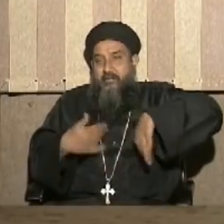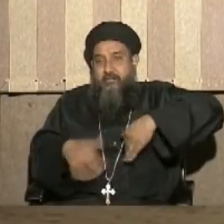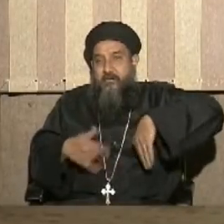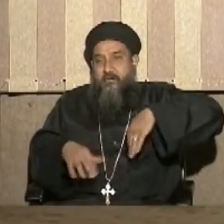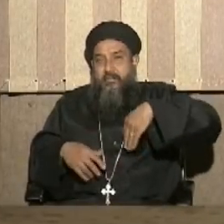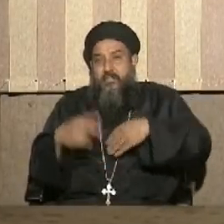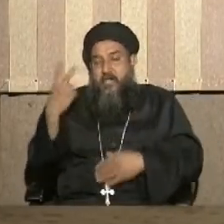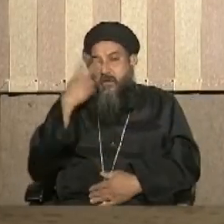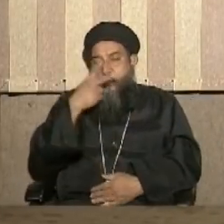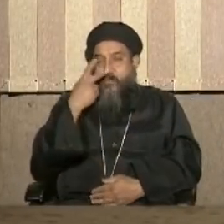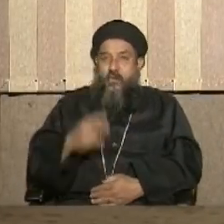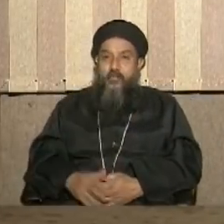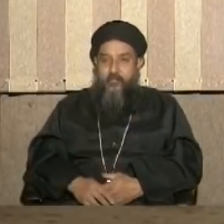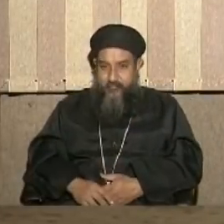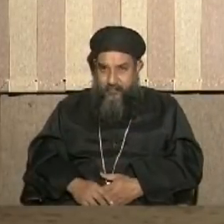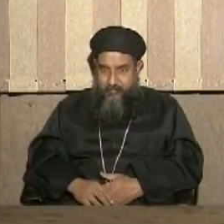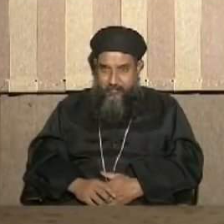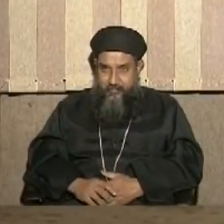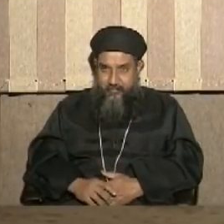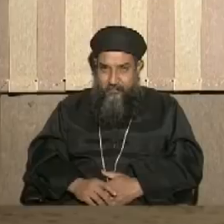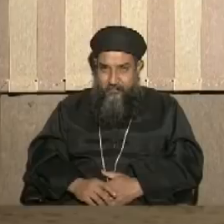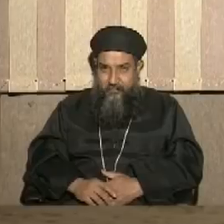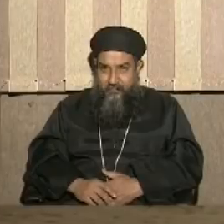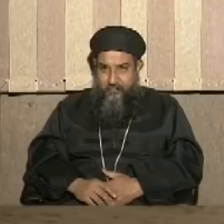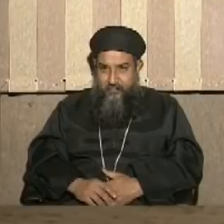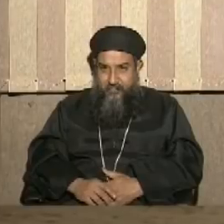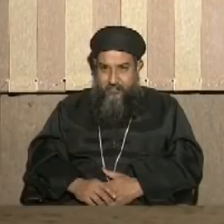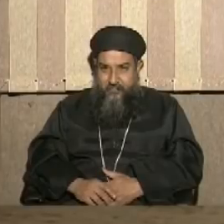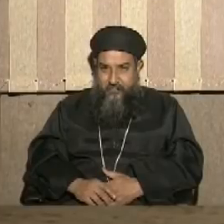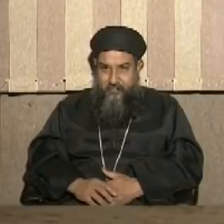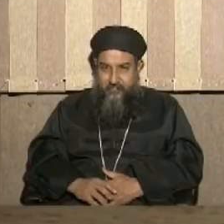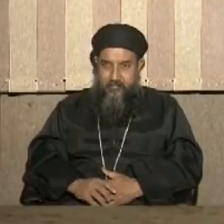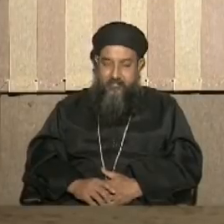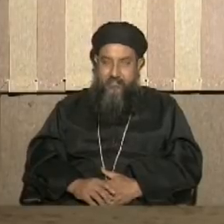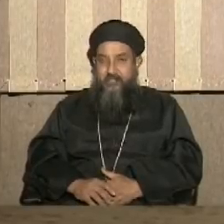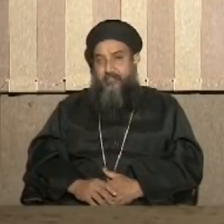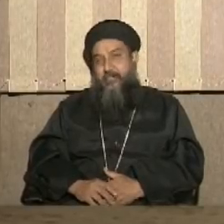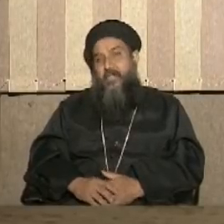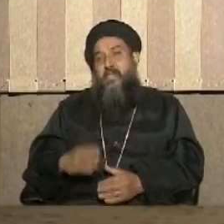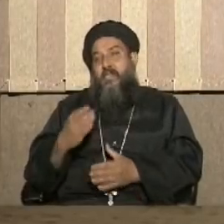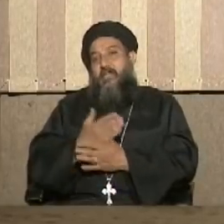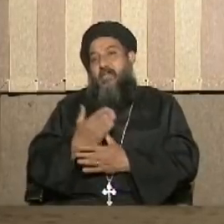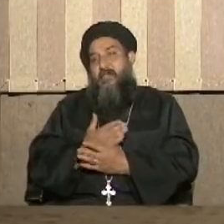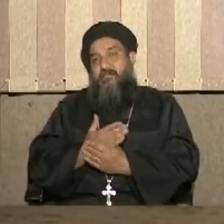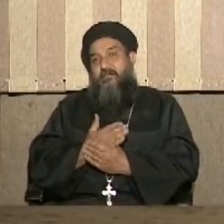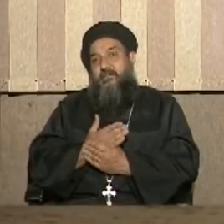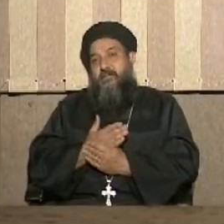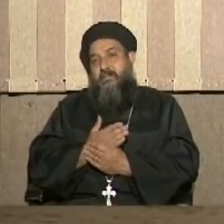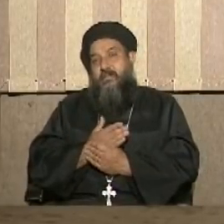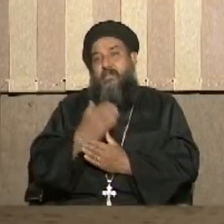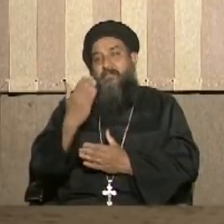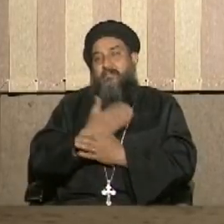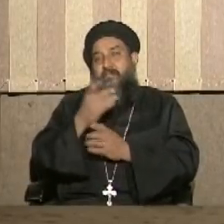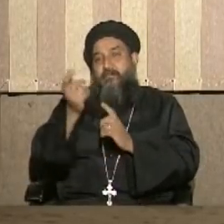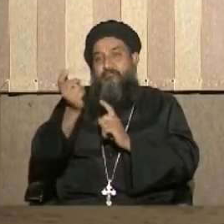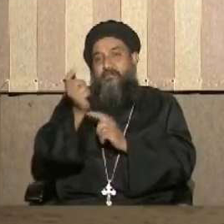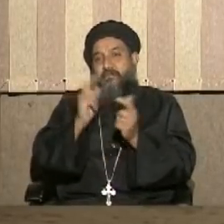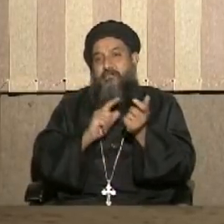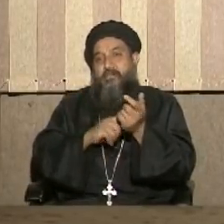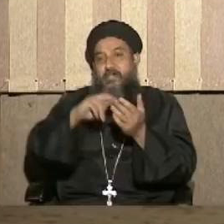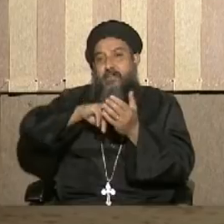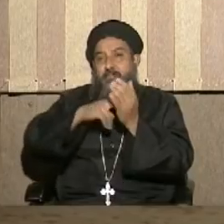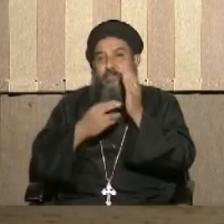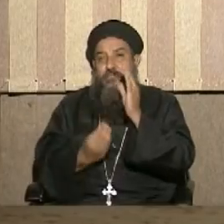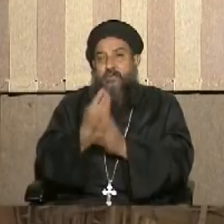مسلولين وعمي وسمعنا عن معجزاتكم وبركاتكم. عشان خاطر المسيح، عشان خاطر المسيح اعمل